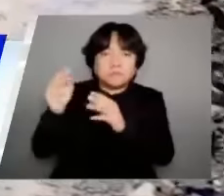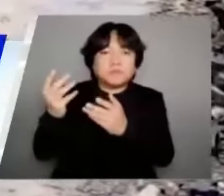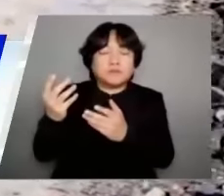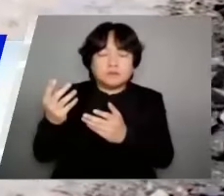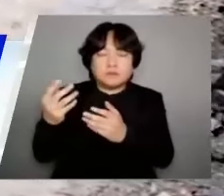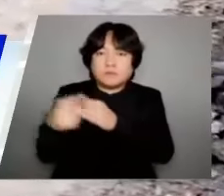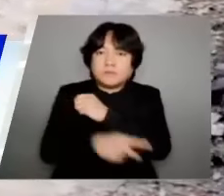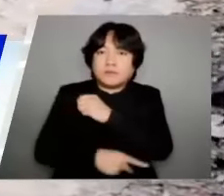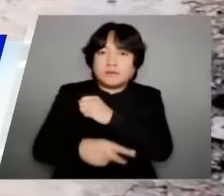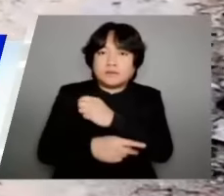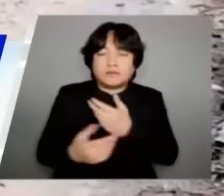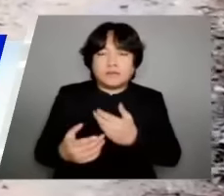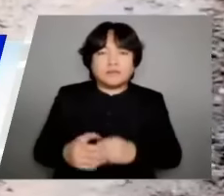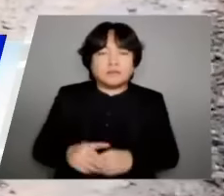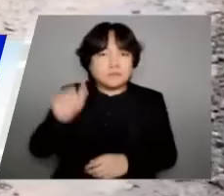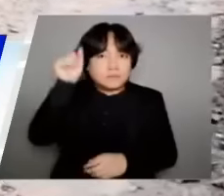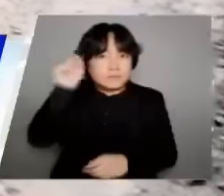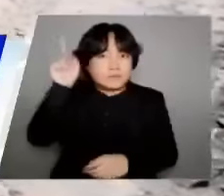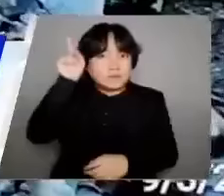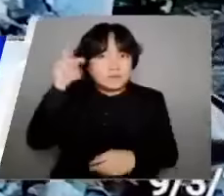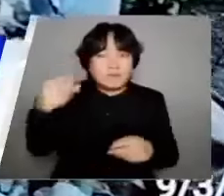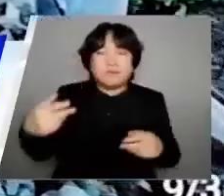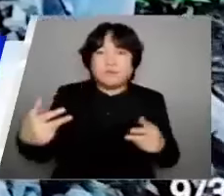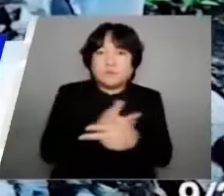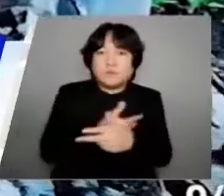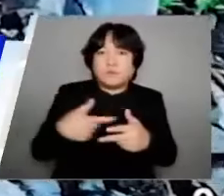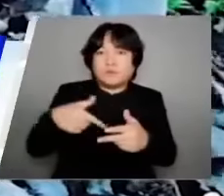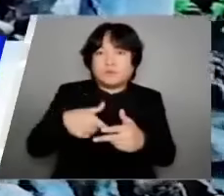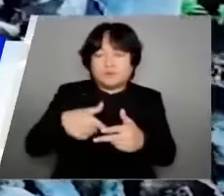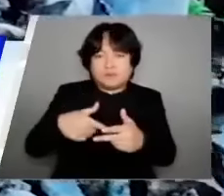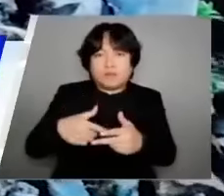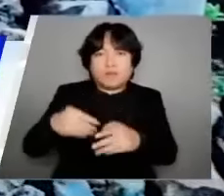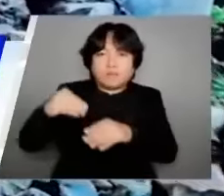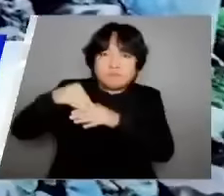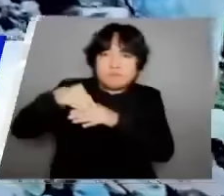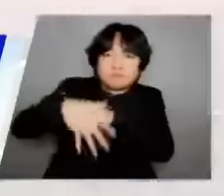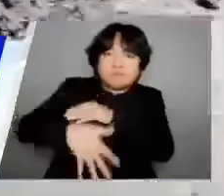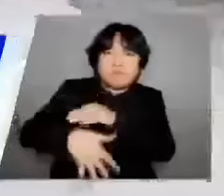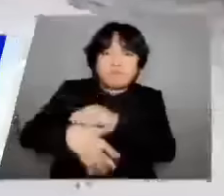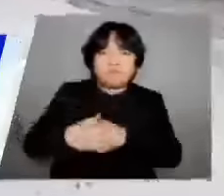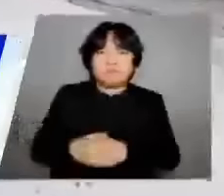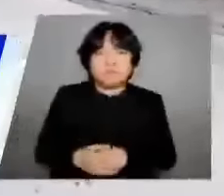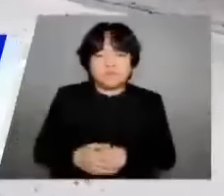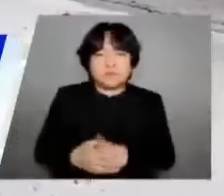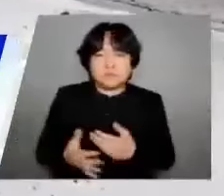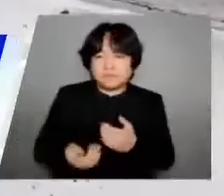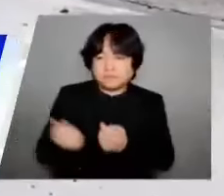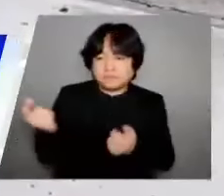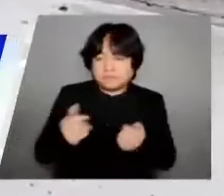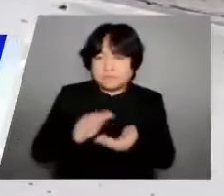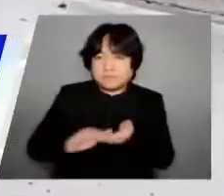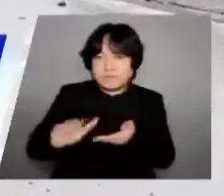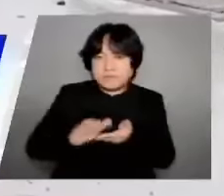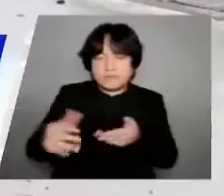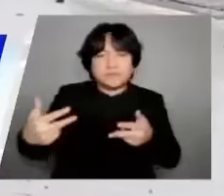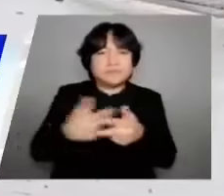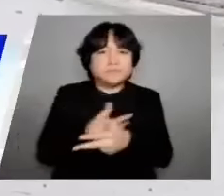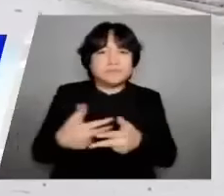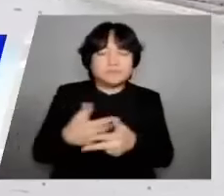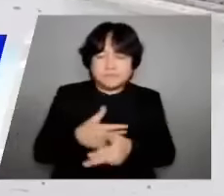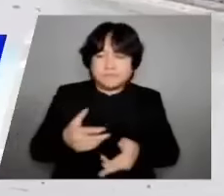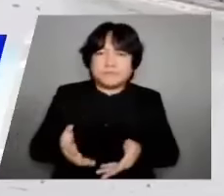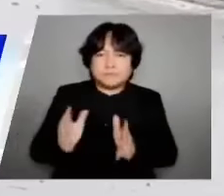kagabi. Nagsagawa naman ang clearing operations doon at agad nadaanan ang kalsada. Pero isyo rin ang dulot ng pagguho